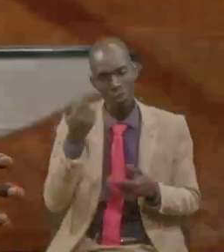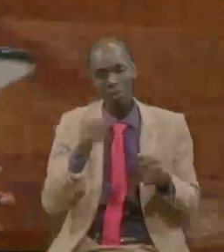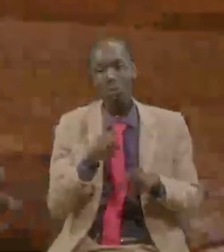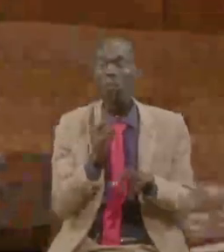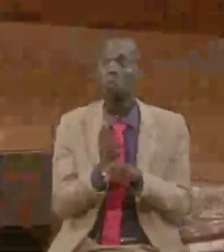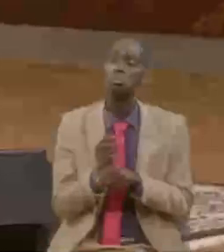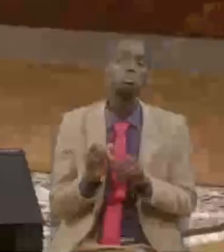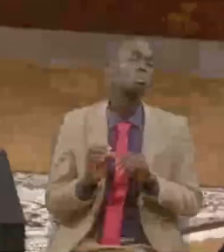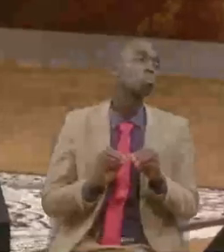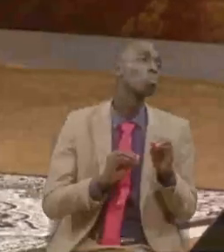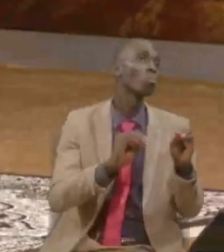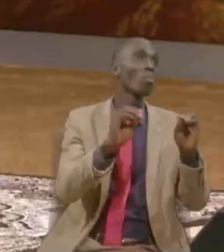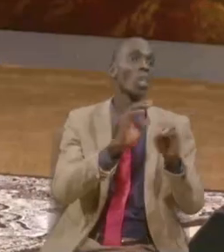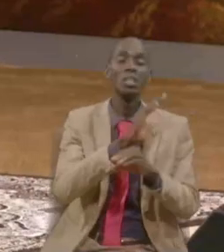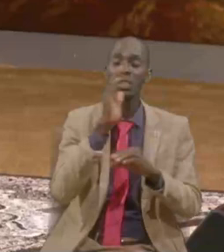fiche,